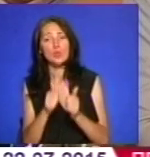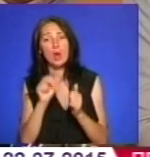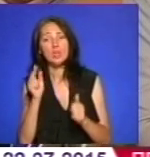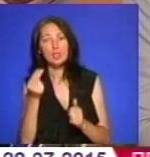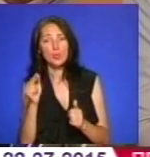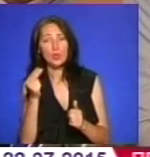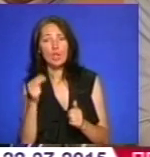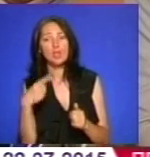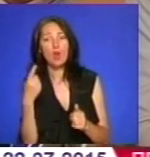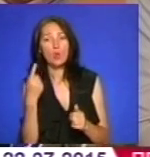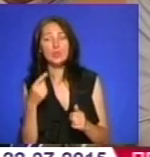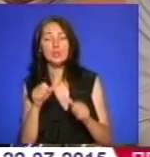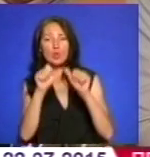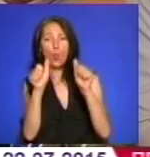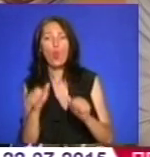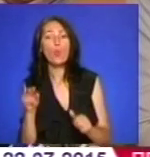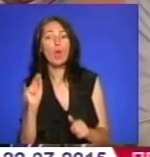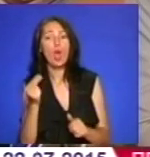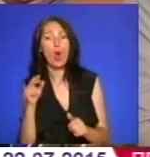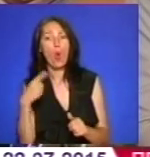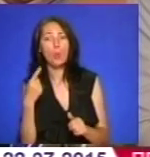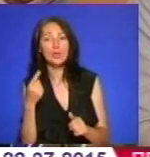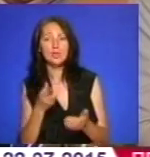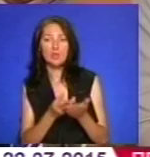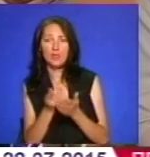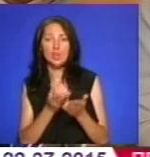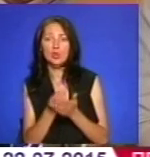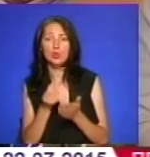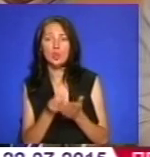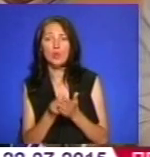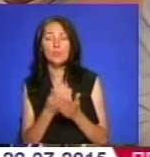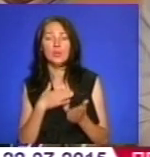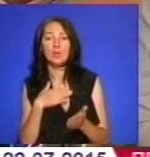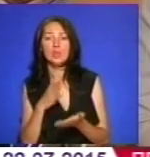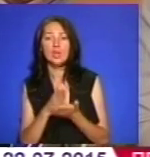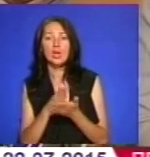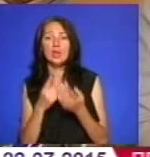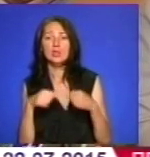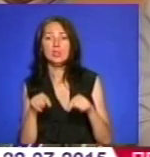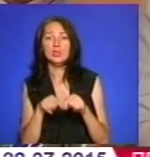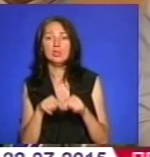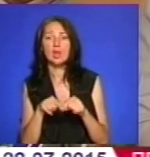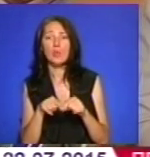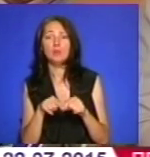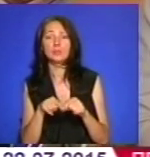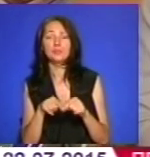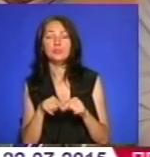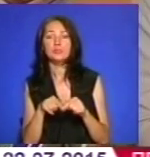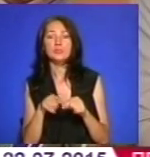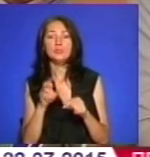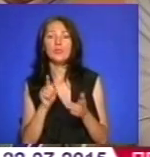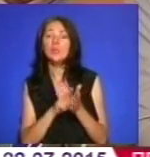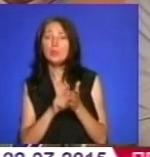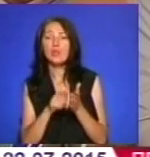чемпіонати області, кубки області, фінансуємо. У нас є система преміювання, у нас